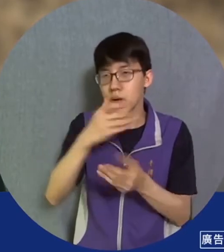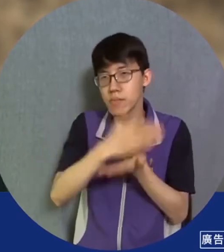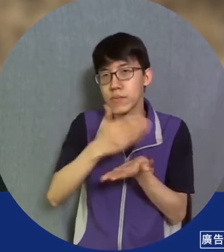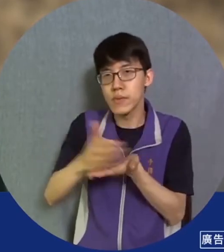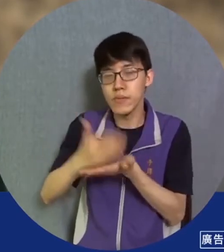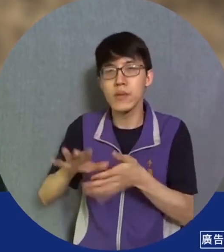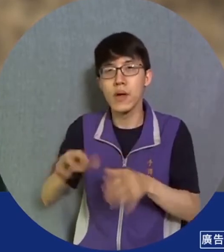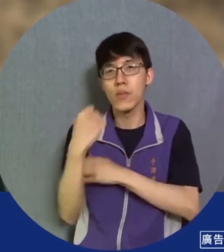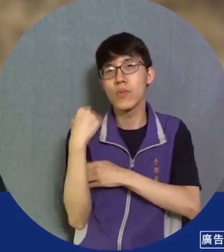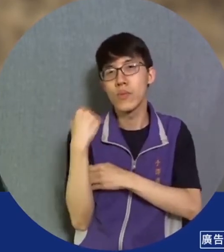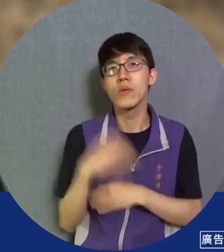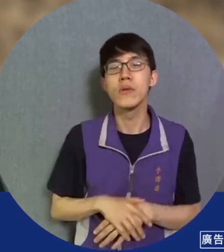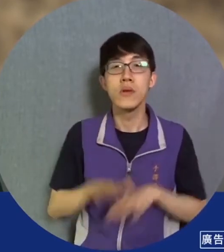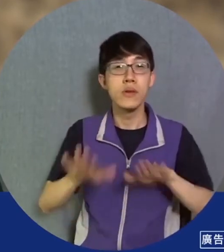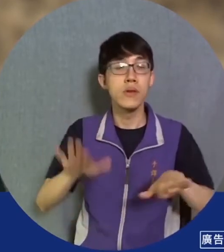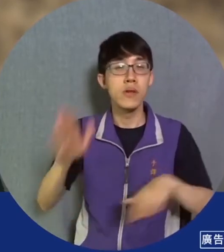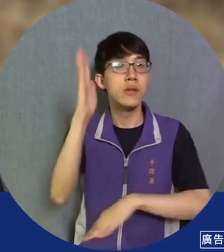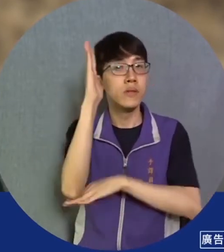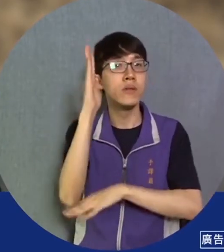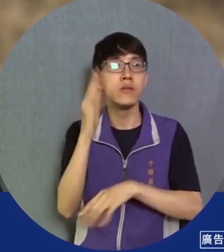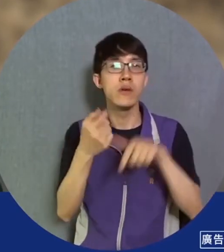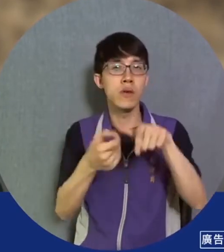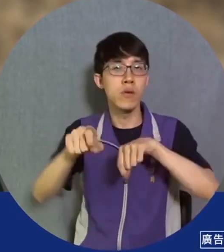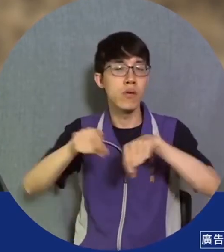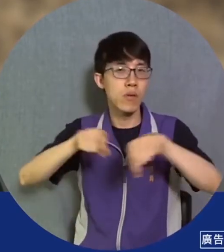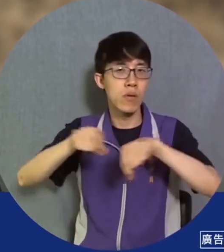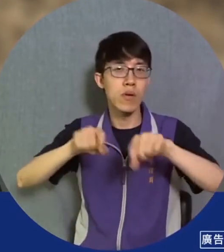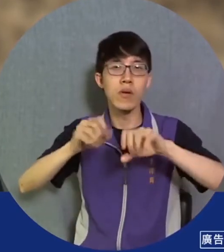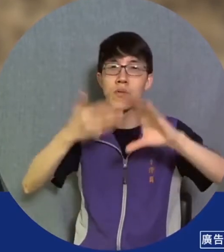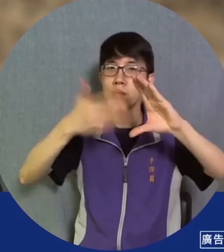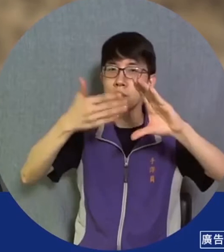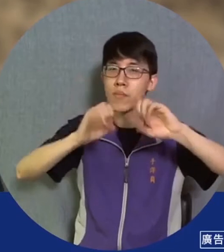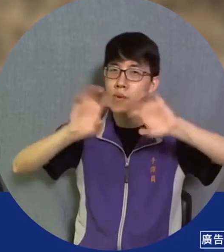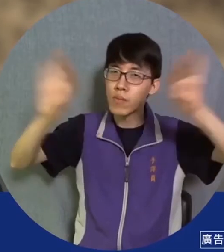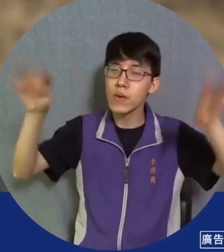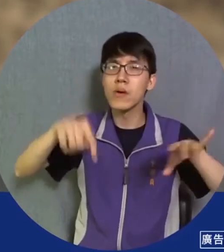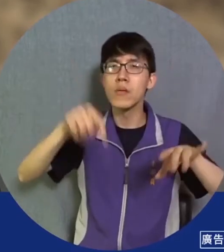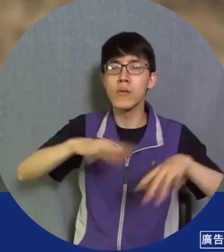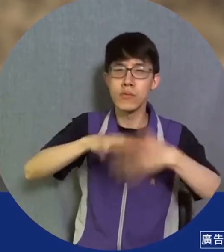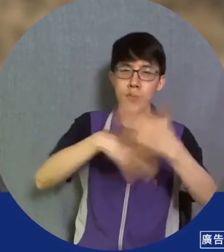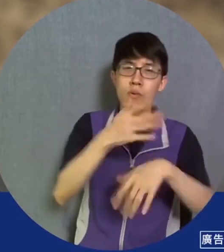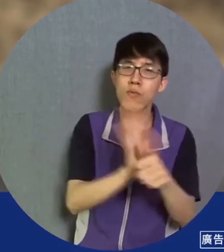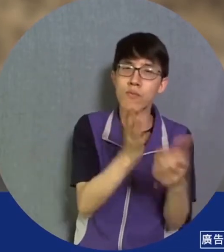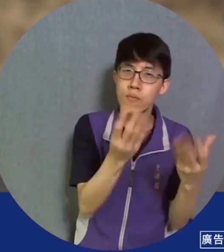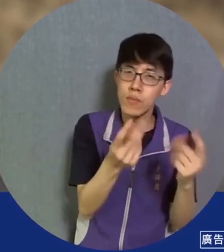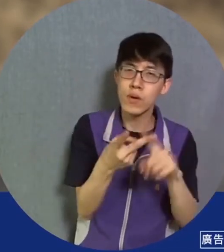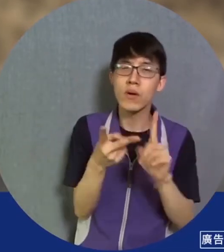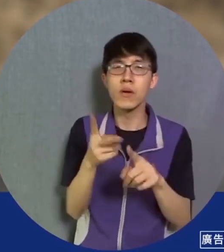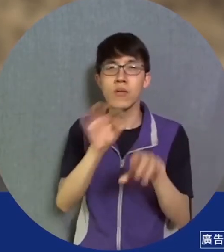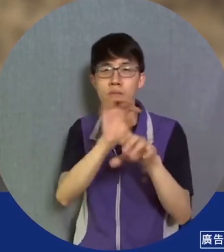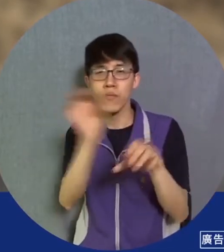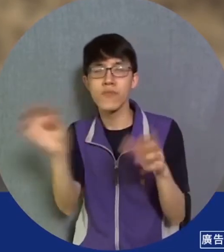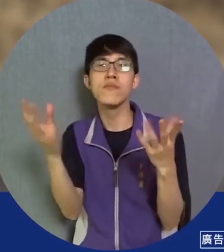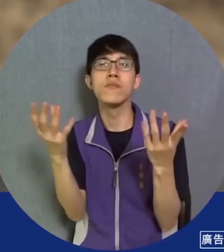且我们讲公共政策，有时候在电视上这些没有手语言、没有文字，这个应该是还必须要再去努力。那最后一